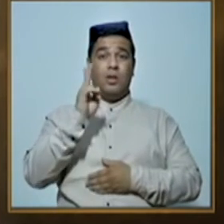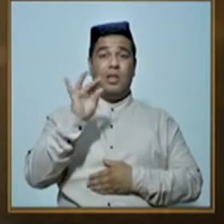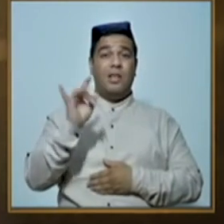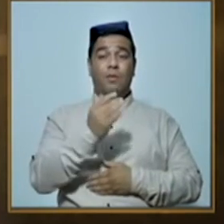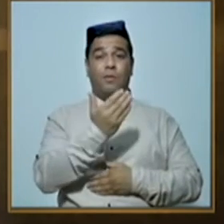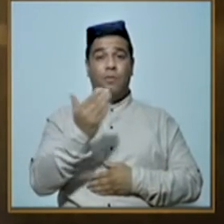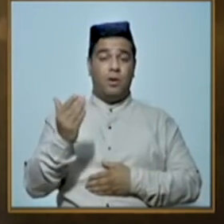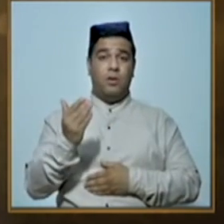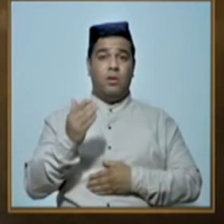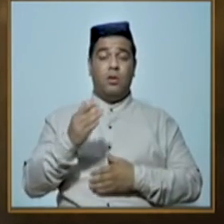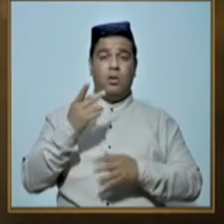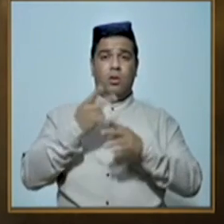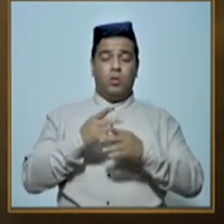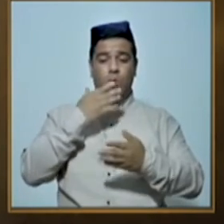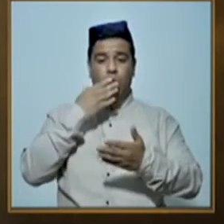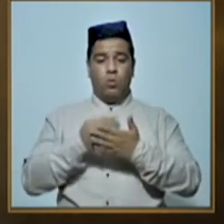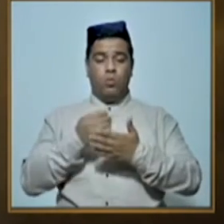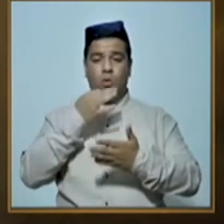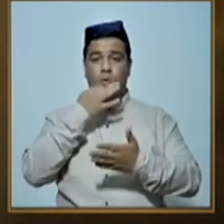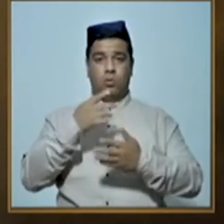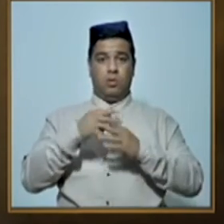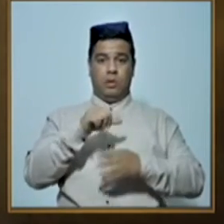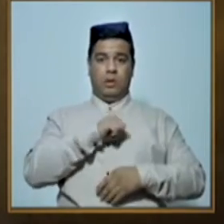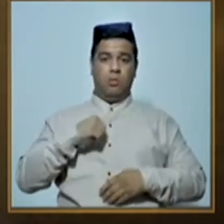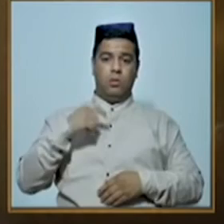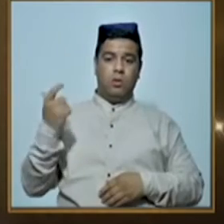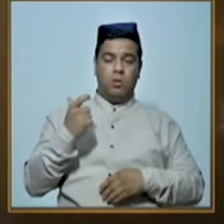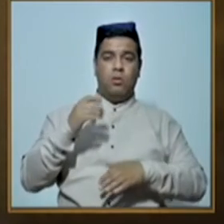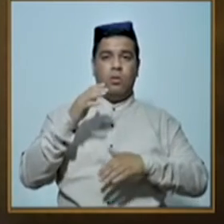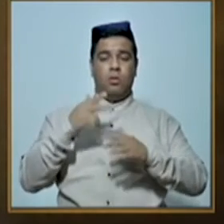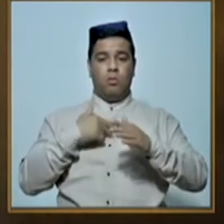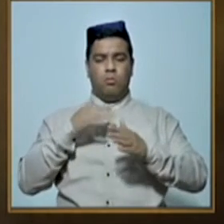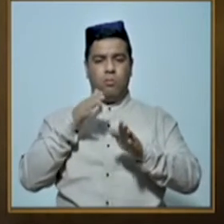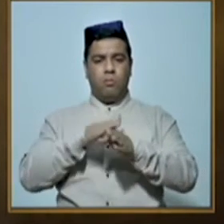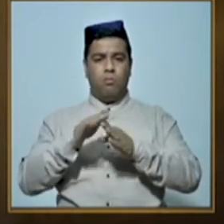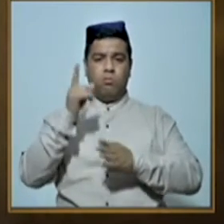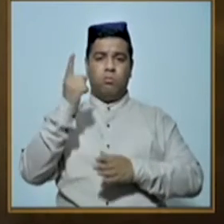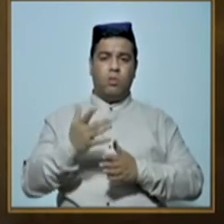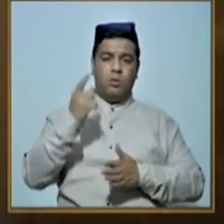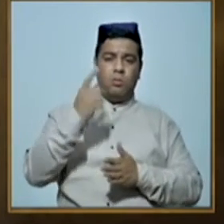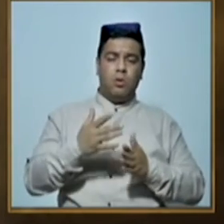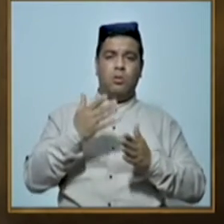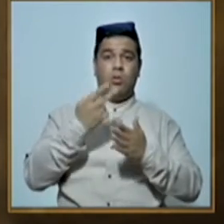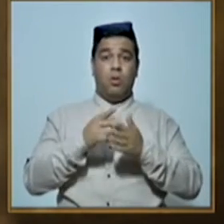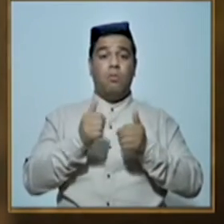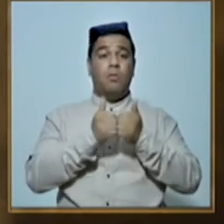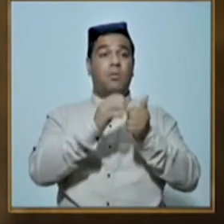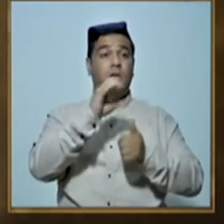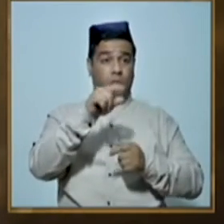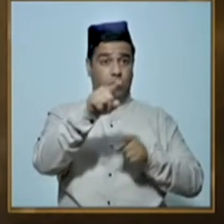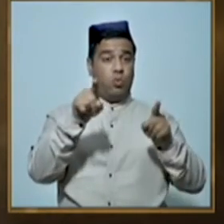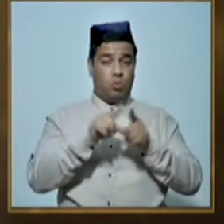Birortangizni hech bir amali jannatga kiritmaydi o'zi. Amalni o'zi jannatga kirita olmaydi. Sizni hamma ey Allohning rasuli deb so'rashdi.